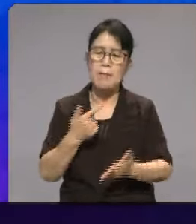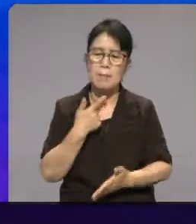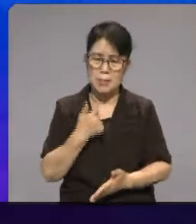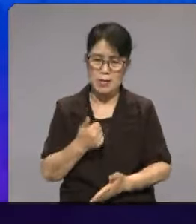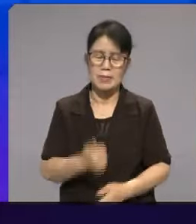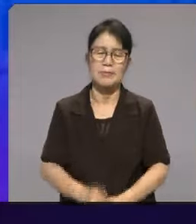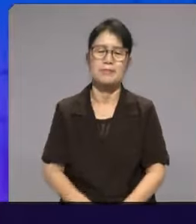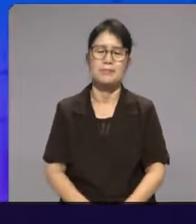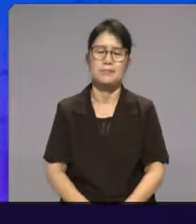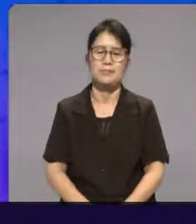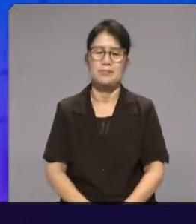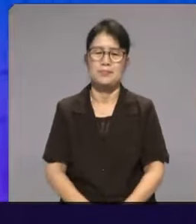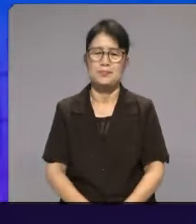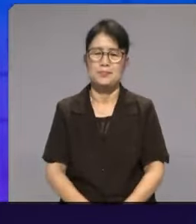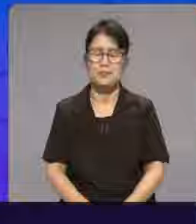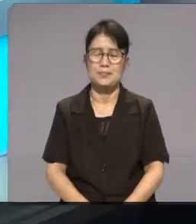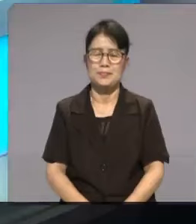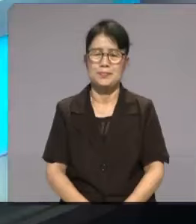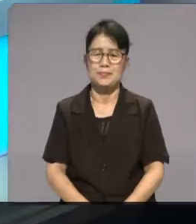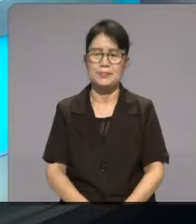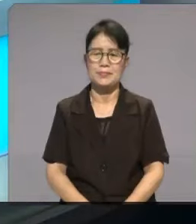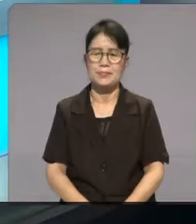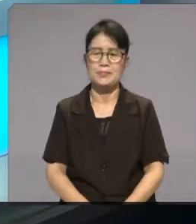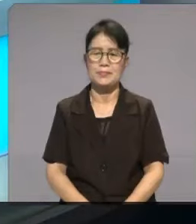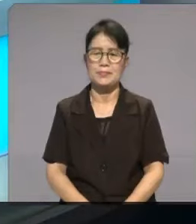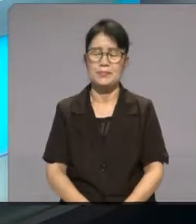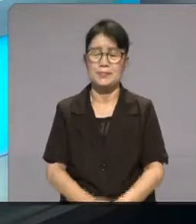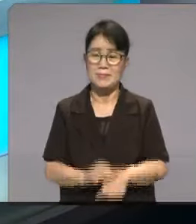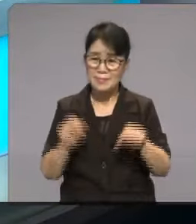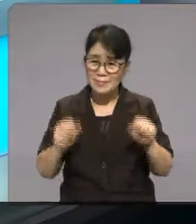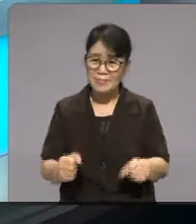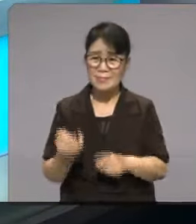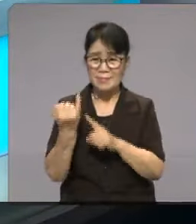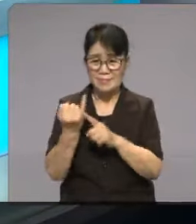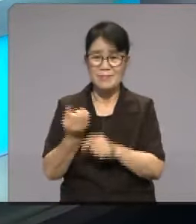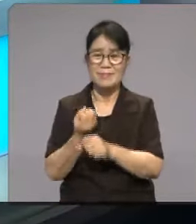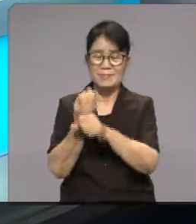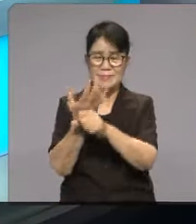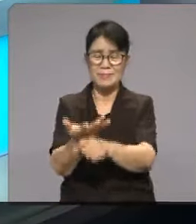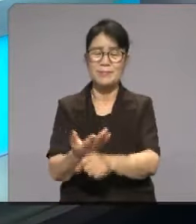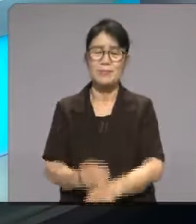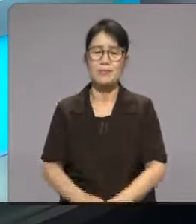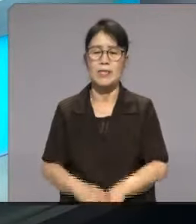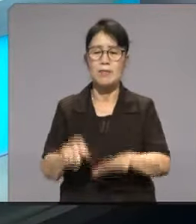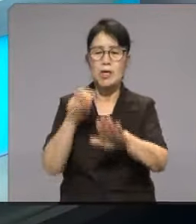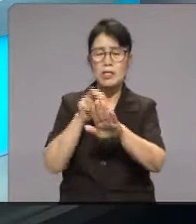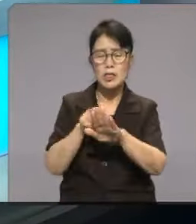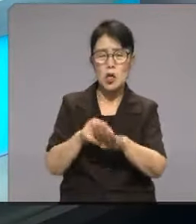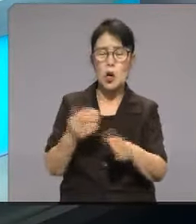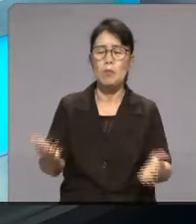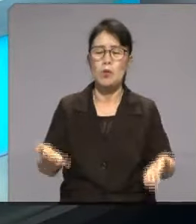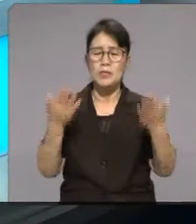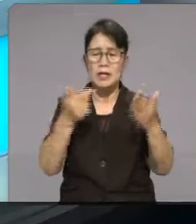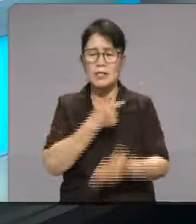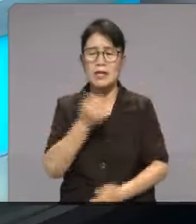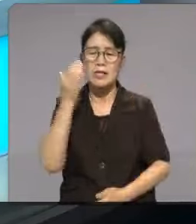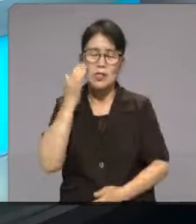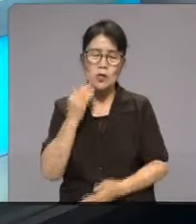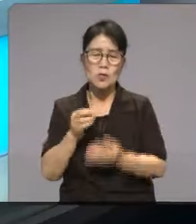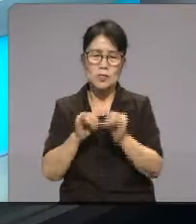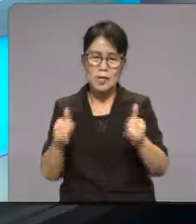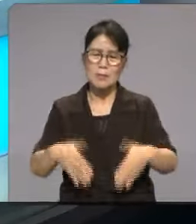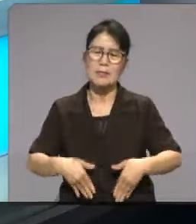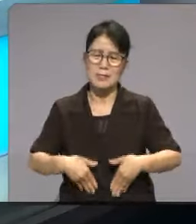들어보겠습니다. 류석자 통신원. 네, 류석자 통신원입니다. 네, 이번 의료 봉사로 대청도 주민들